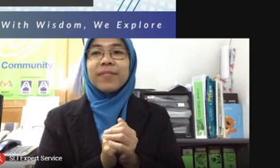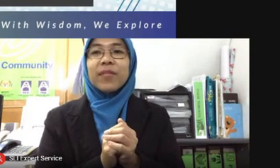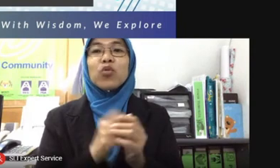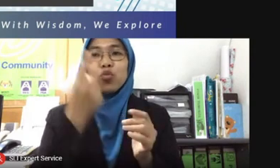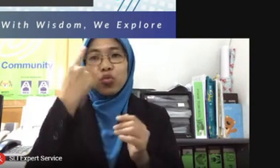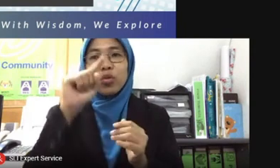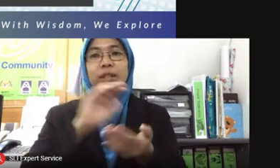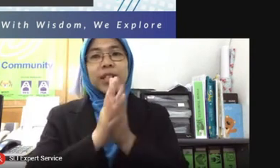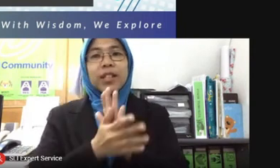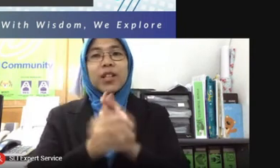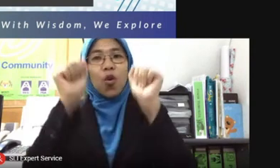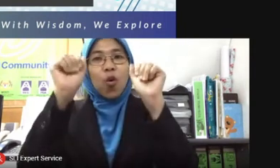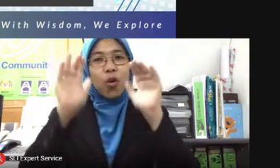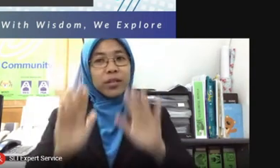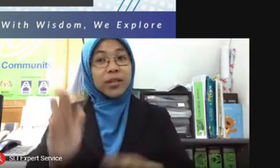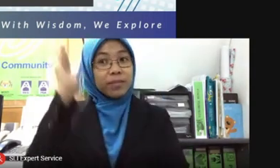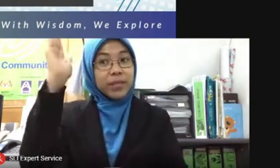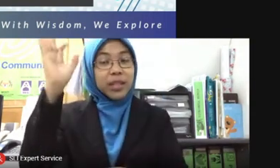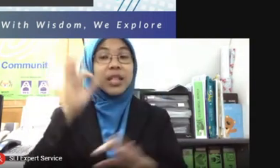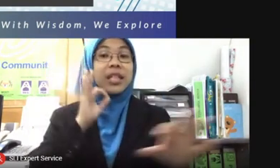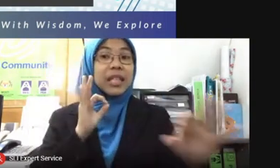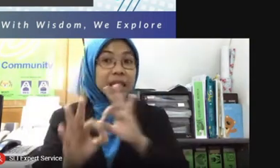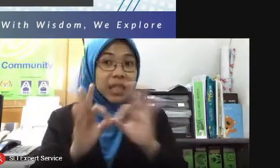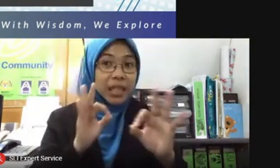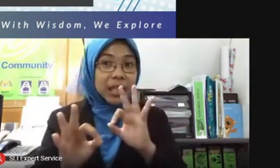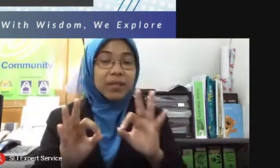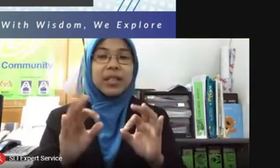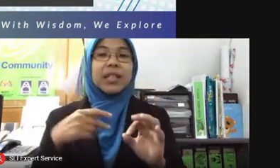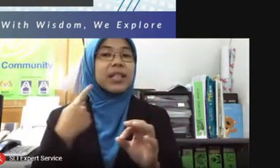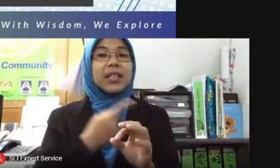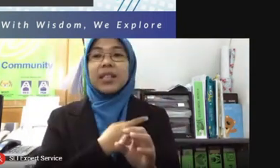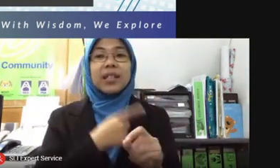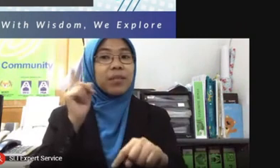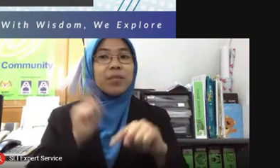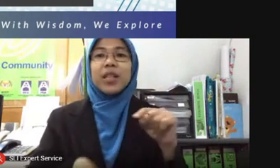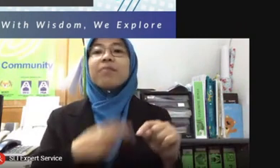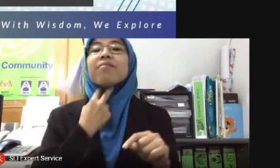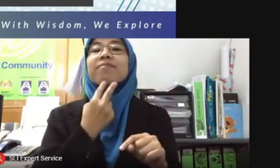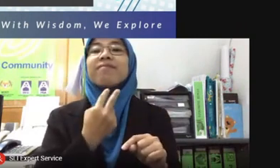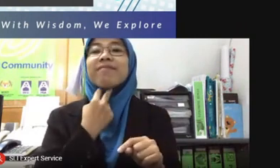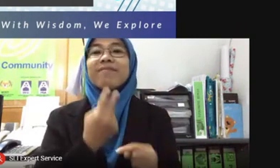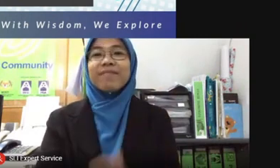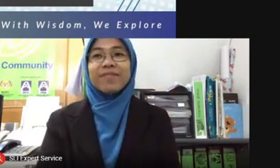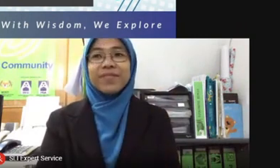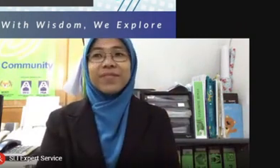untuk menjadi awesome speaker. Sekiranya kita tidak boleh bersuara.